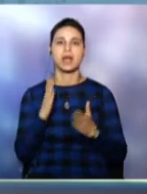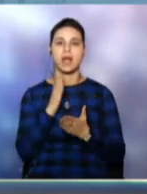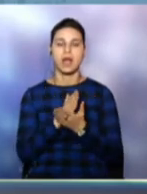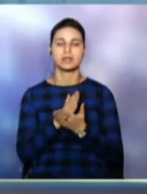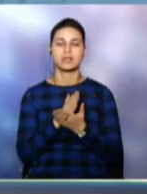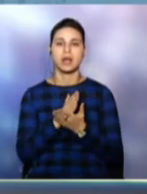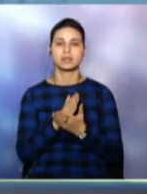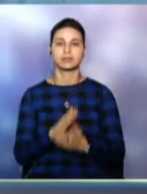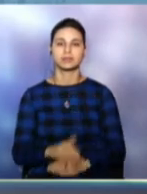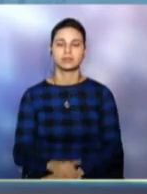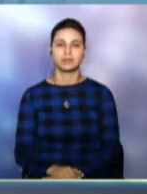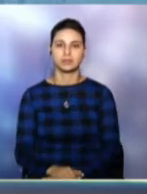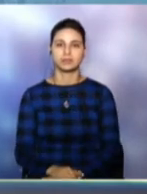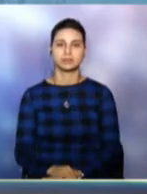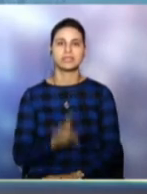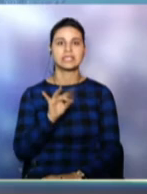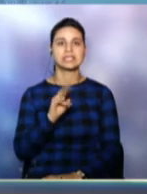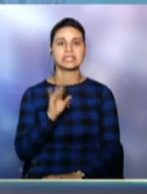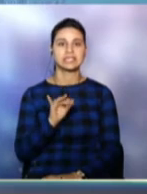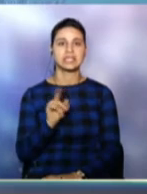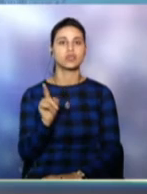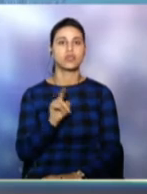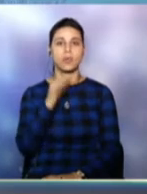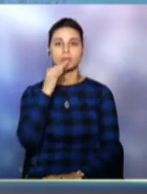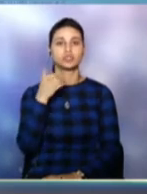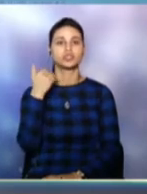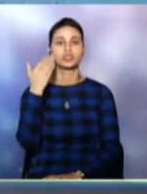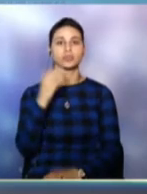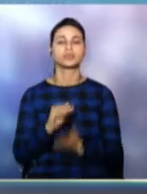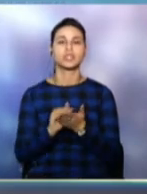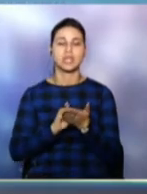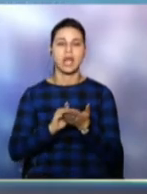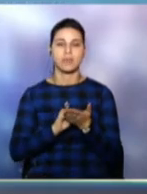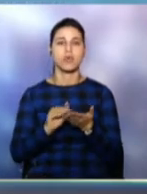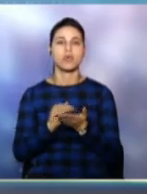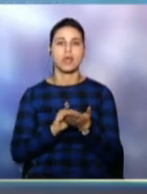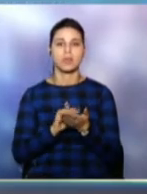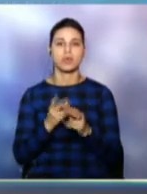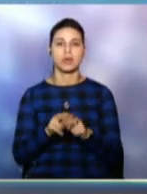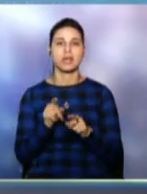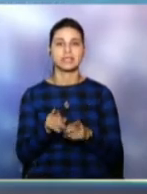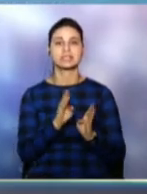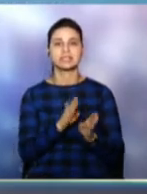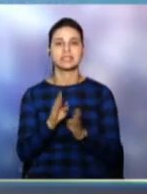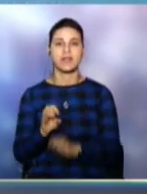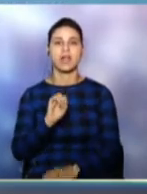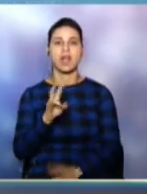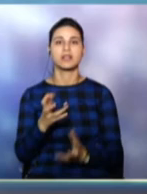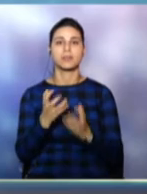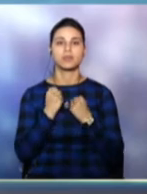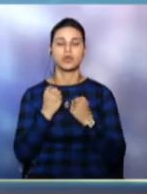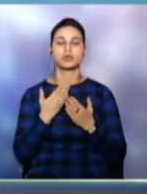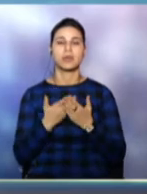არიან რისკის ქვეშ, რომ შემდგომში გაიმეორონ თქვათ ეს ქცევა ან მიიღონ